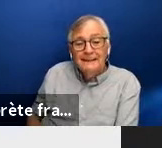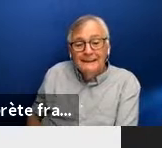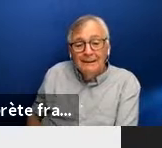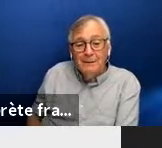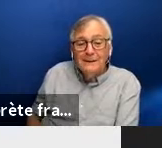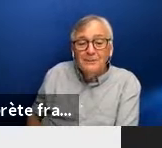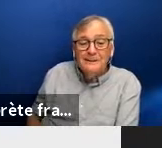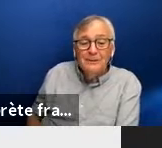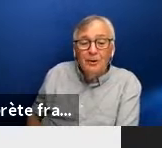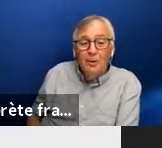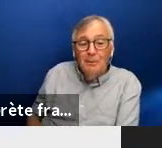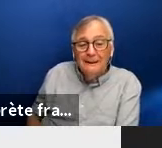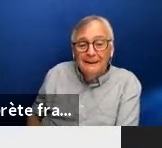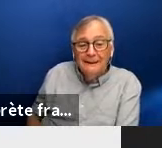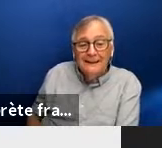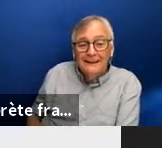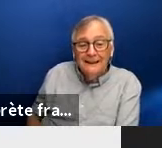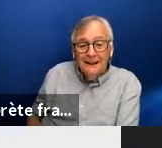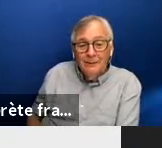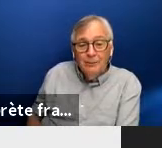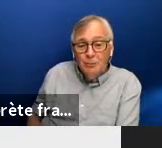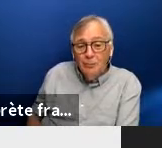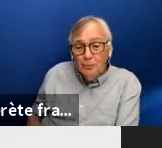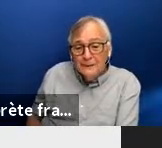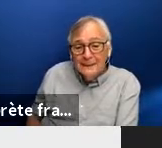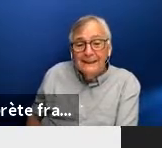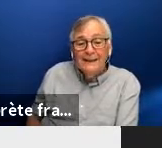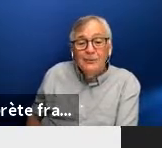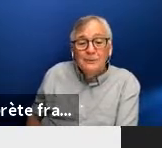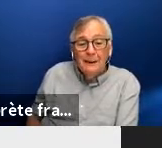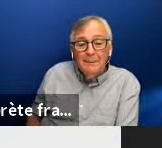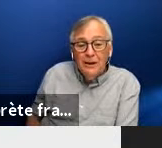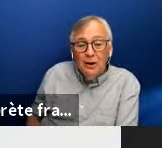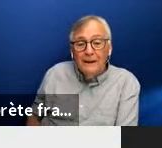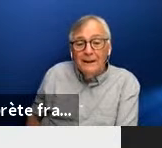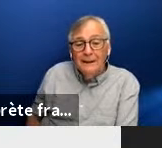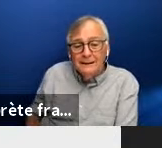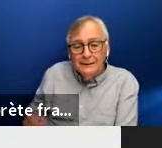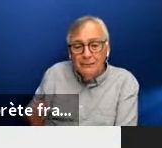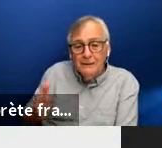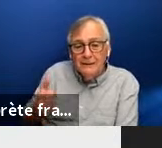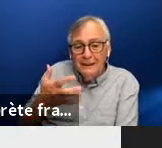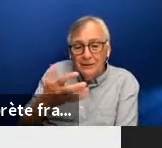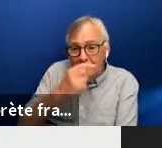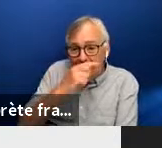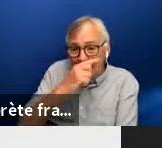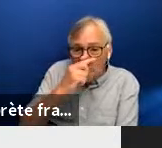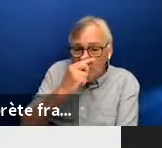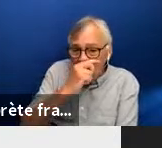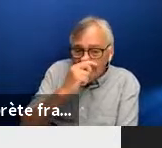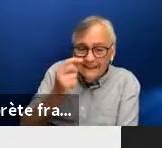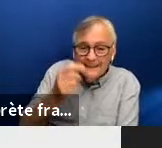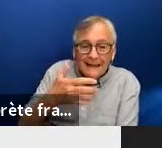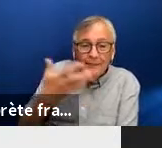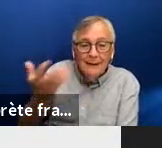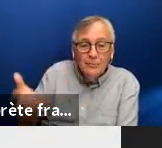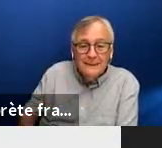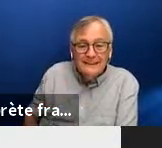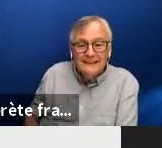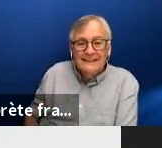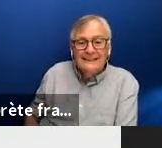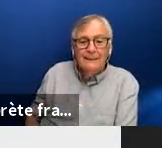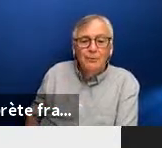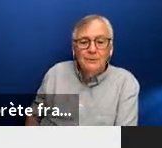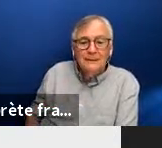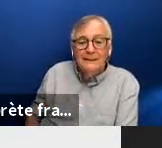Donc, c'est important aussi de compléter pour nous aider à nous améliorer. Si vous voulez des notes, des éléments à